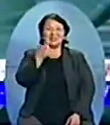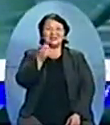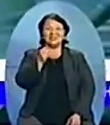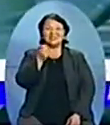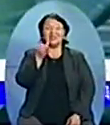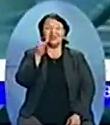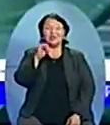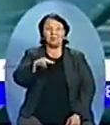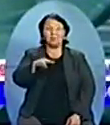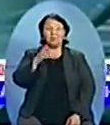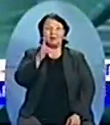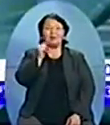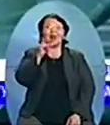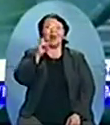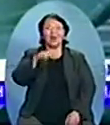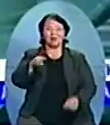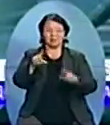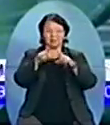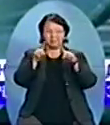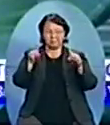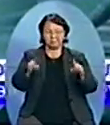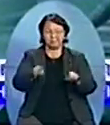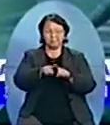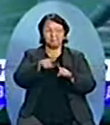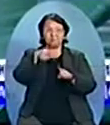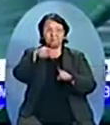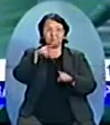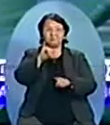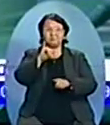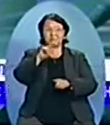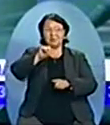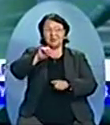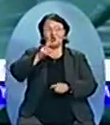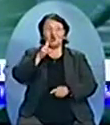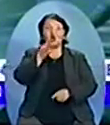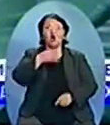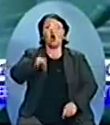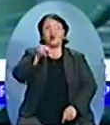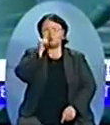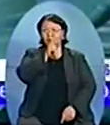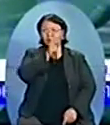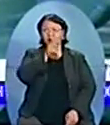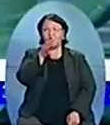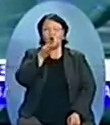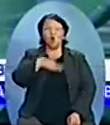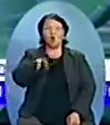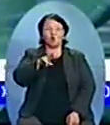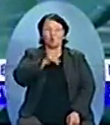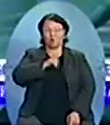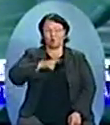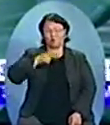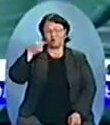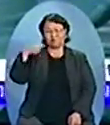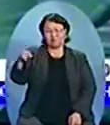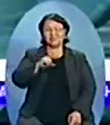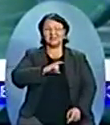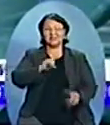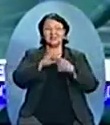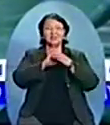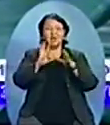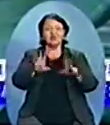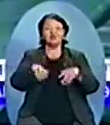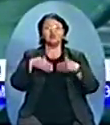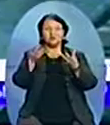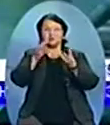кодоор нэвтрэн. Тэр пин кодыг даатгалагчаас өөр хинч мэдэх ёсгүй. Одоо хувь хүний нууц тэнцвэрлэлтэй байхаар